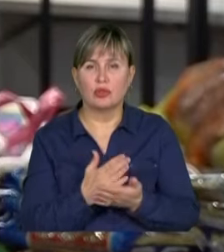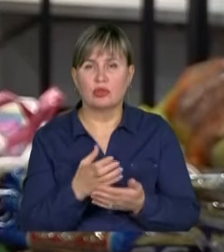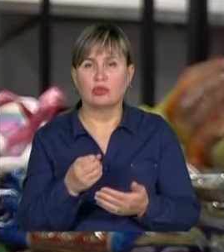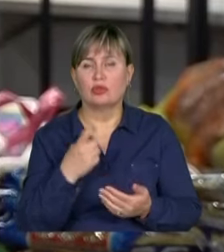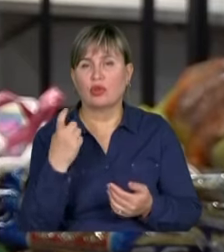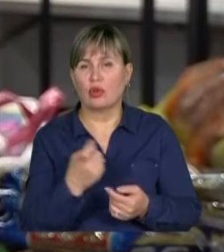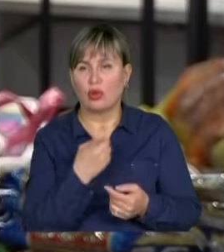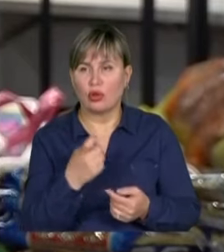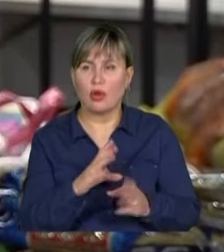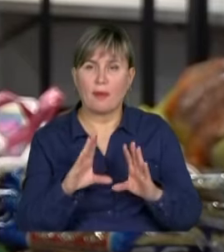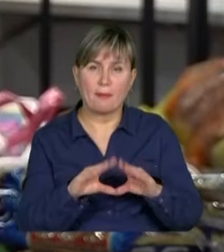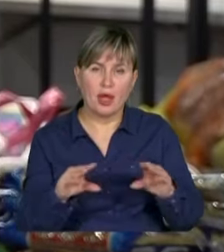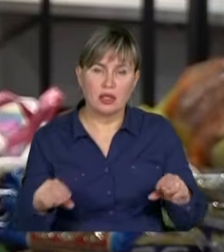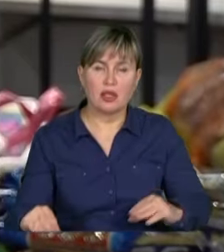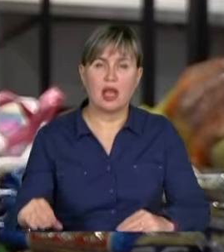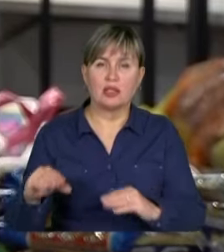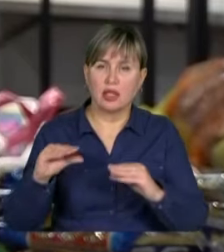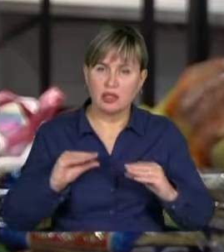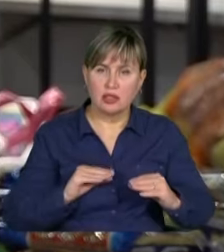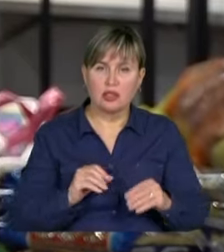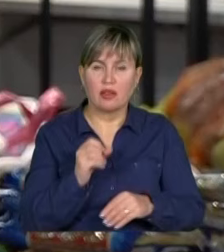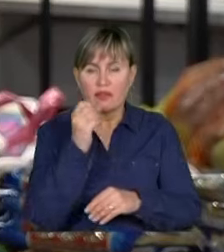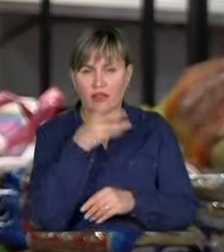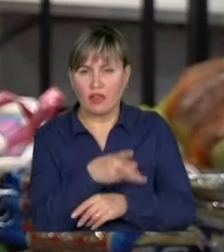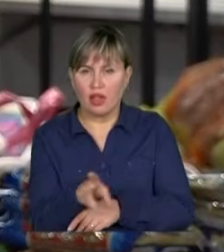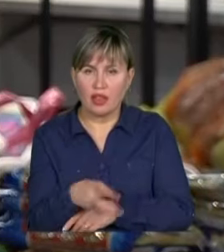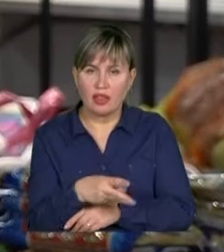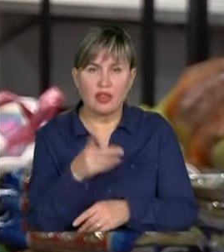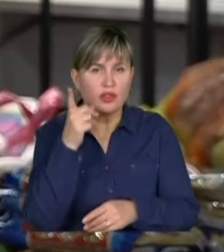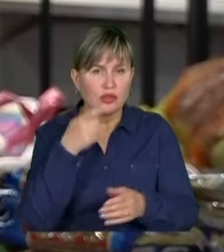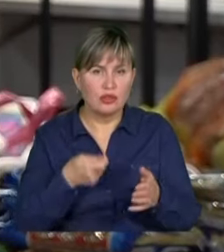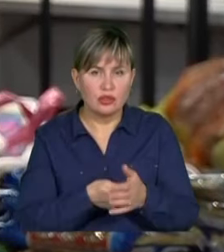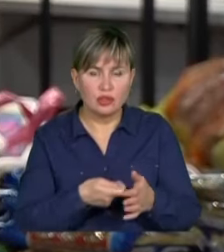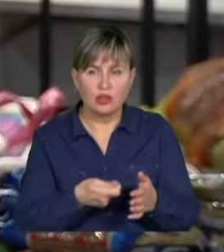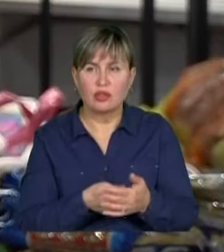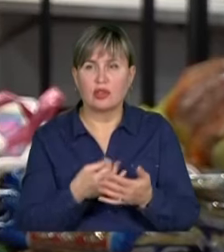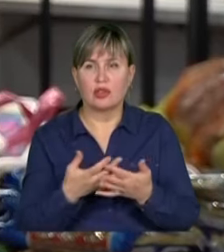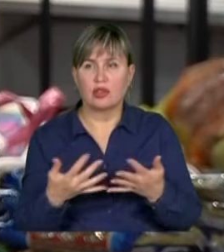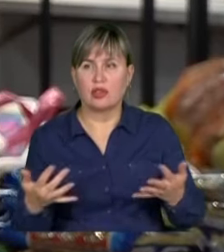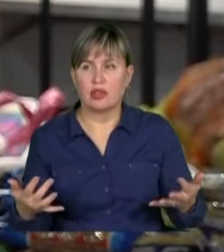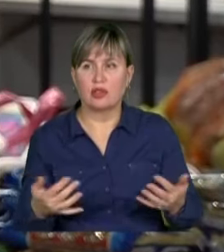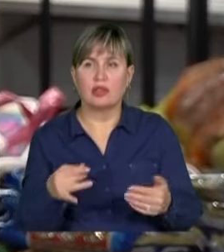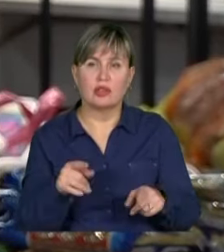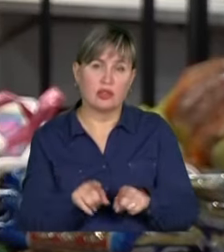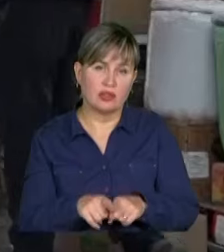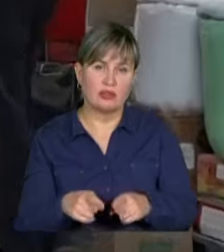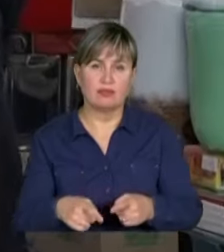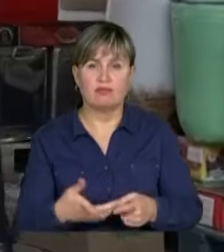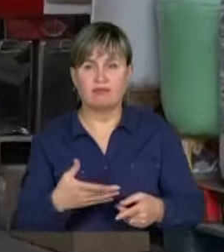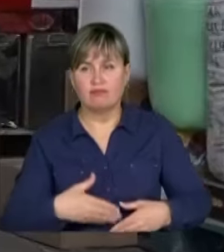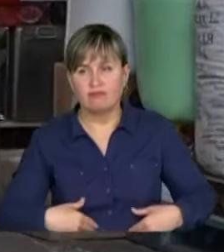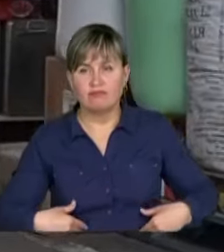хозтовары, матрасы, одеяла, фонарики, пауэрбэнки, генераторы и многое другое. Ну и также средства гигиены.